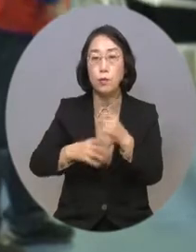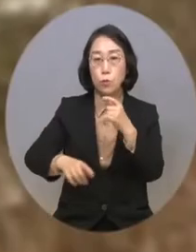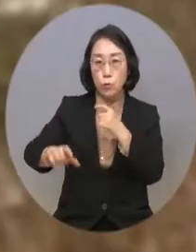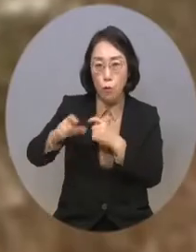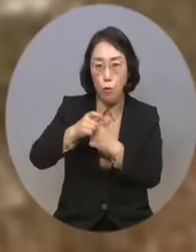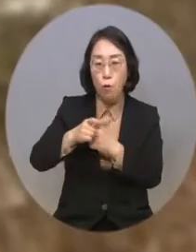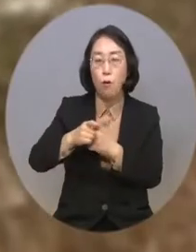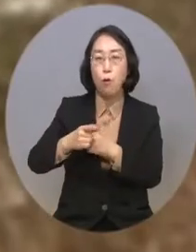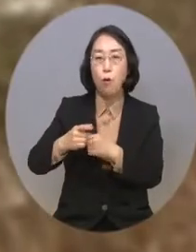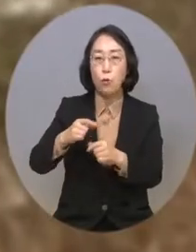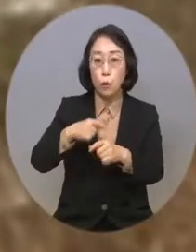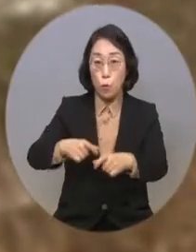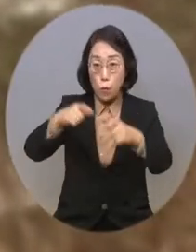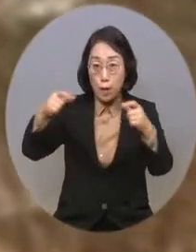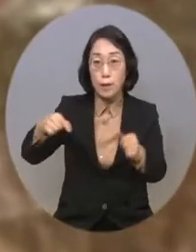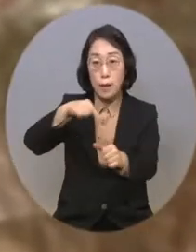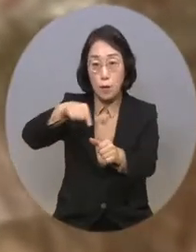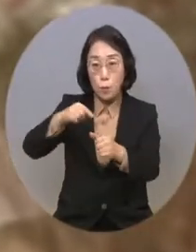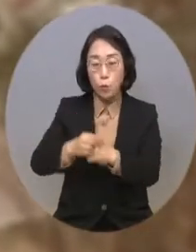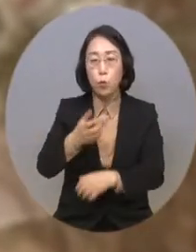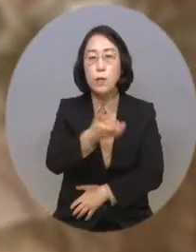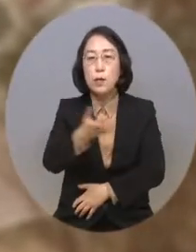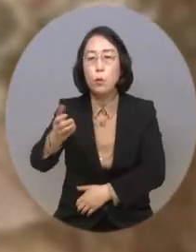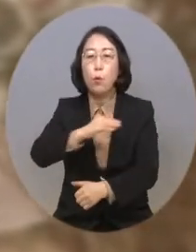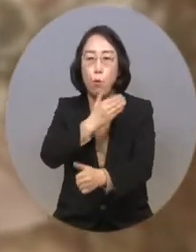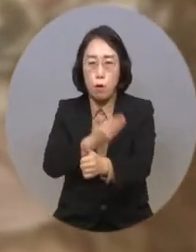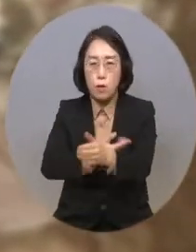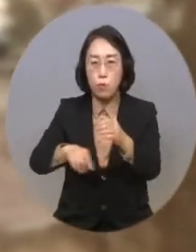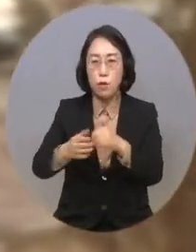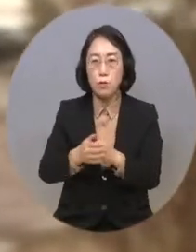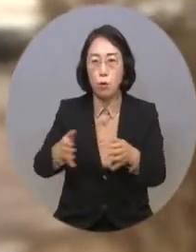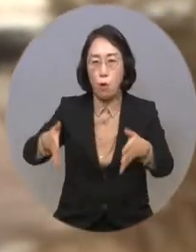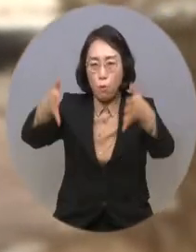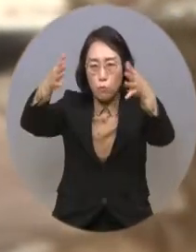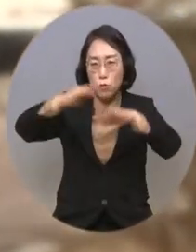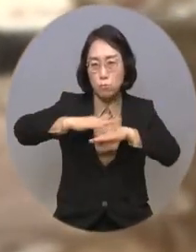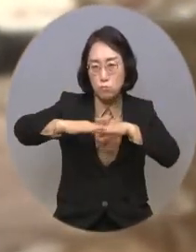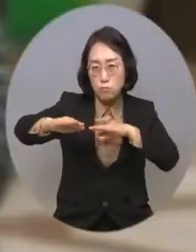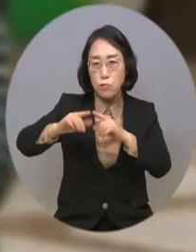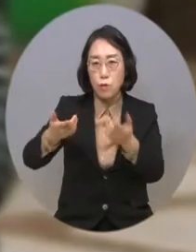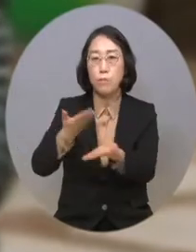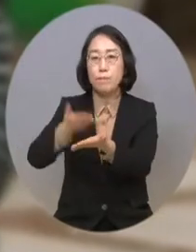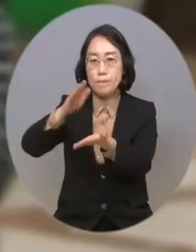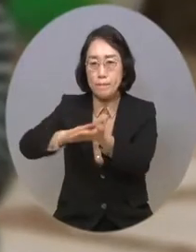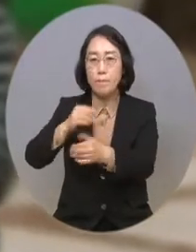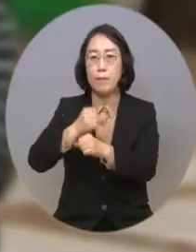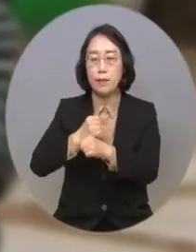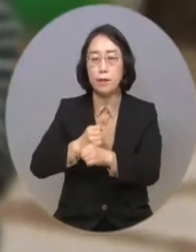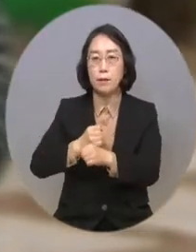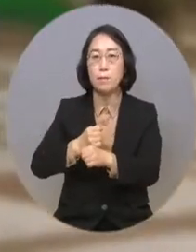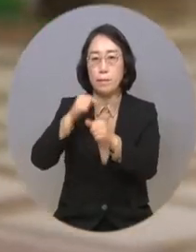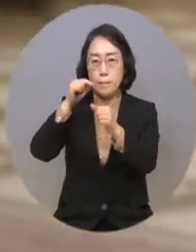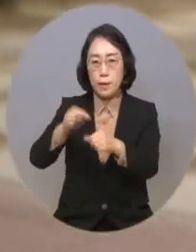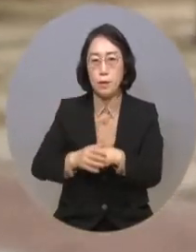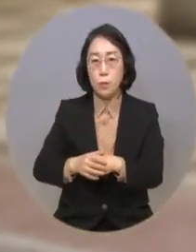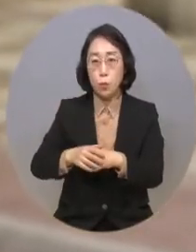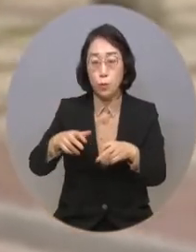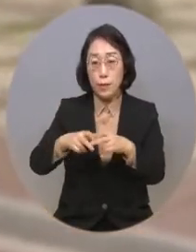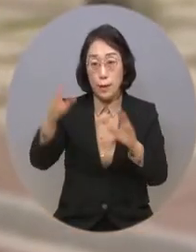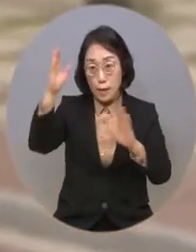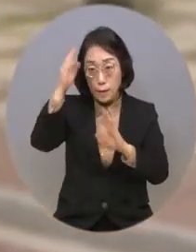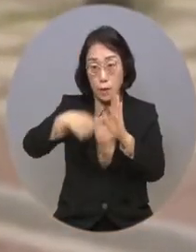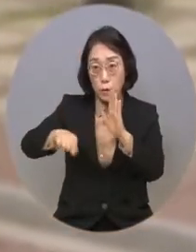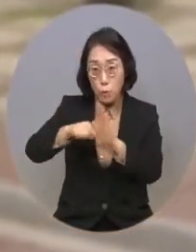권고하고 장애인 이동권 보장을 위한 건물 시설 개선을 추진합니다. 장애 학생을 위한 원격